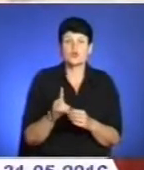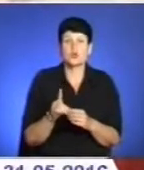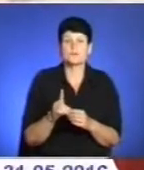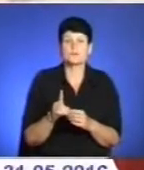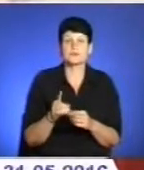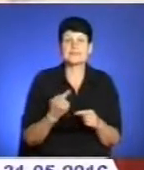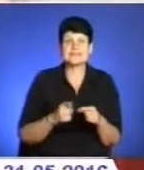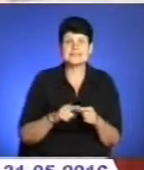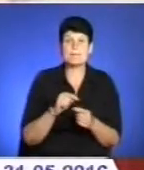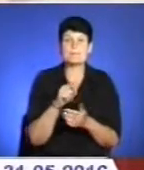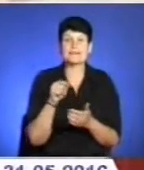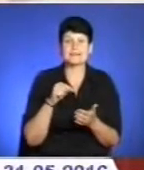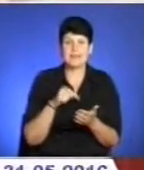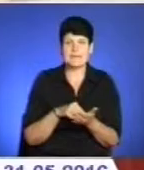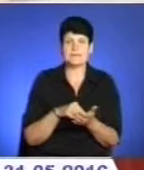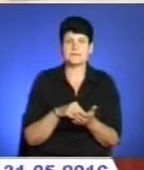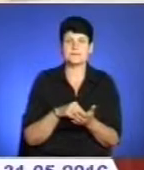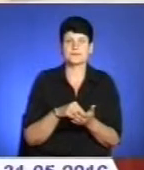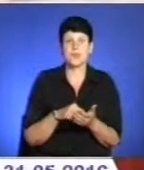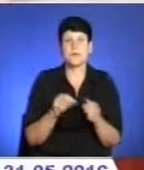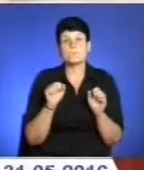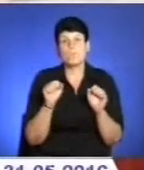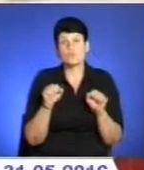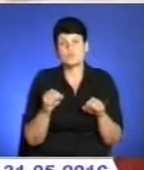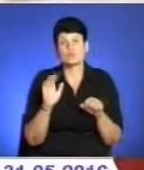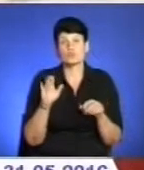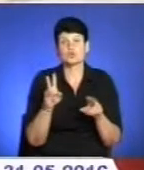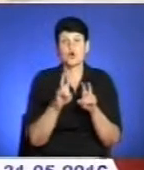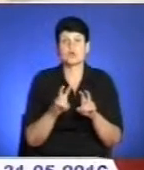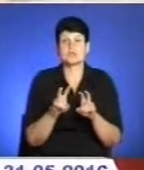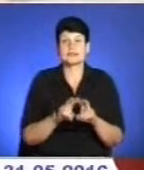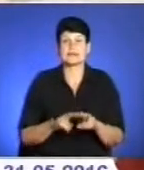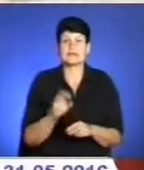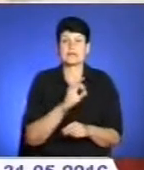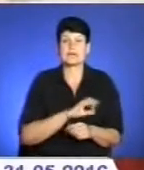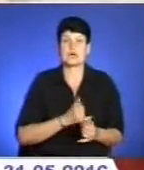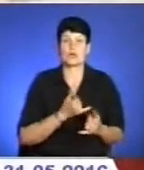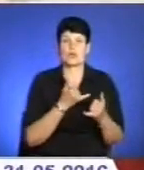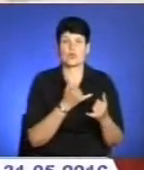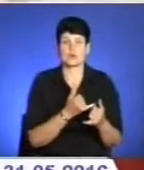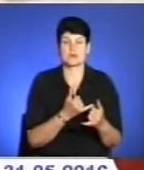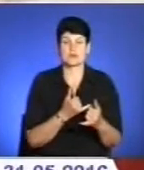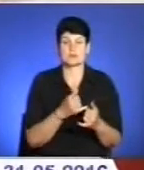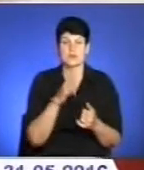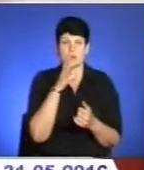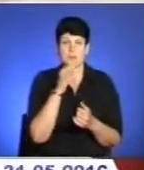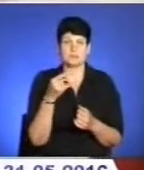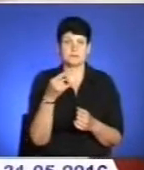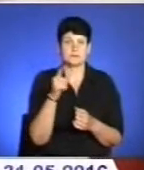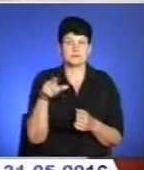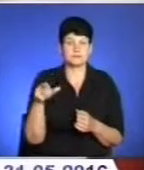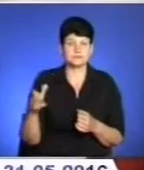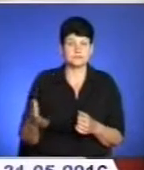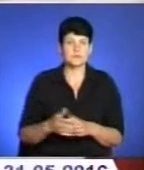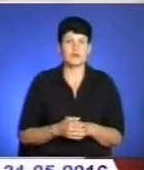десь це питання можливо буде розглядатися на користь цих перевізників. Але я і друге хочу сказати,